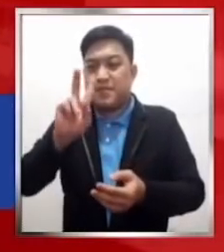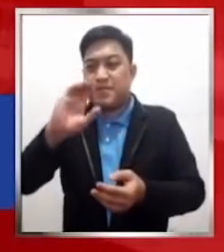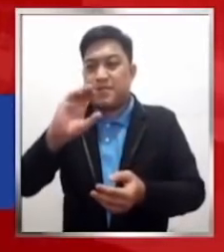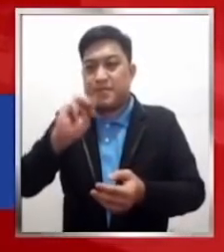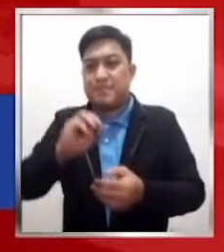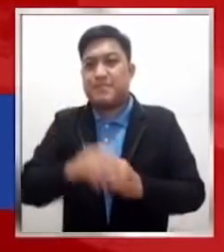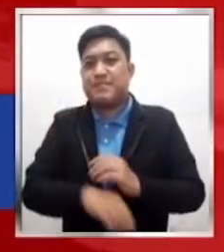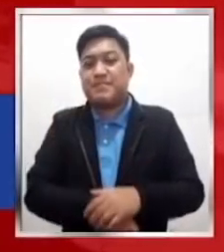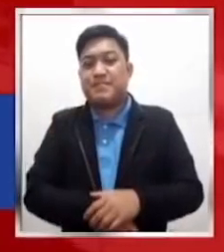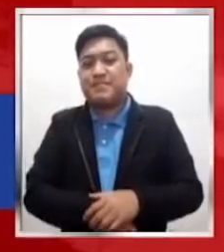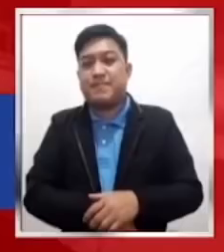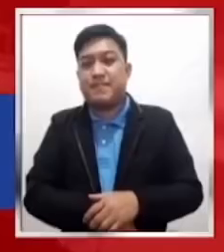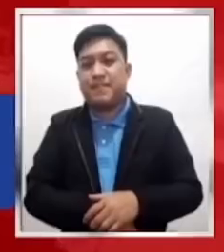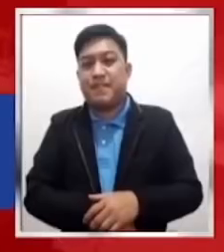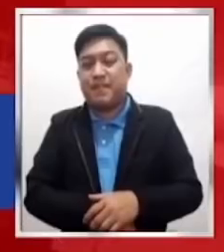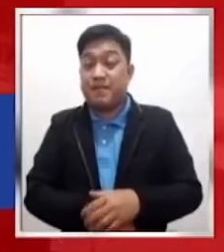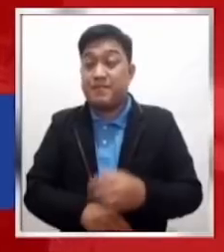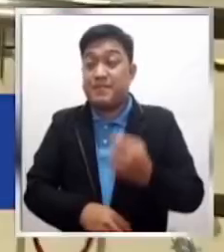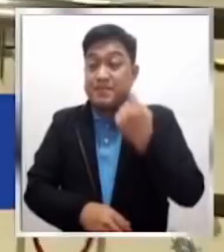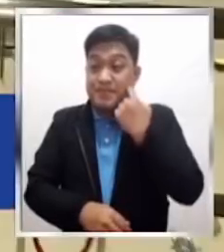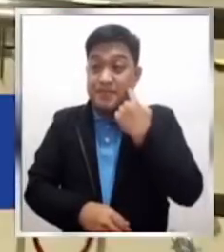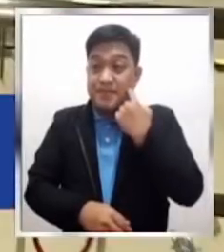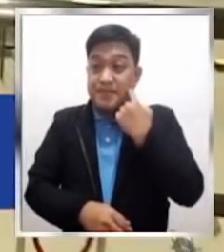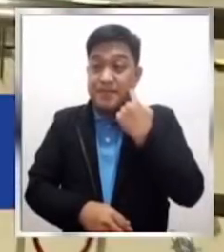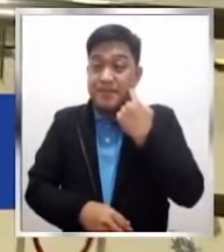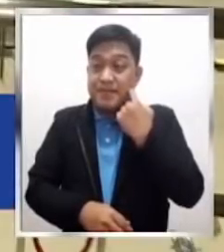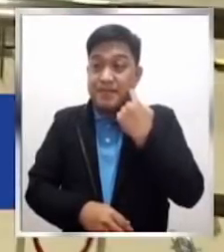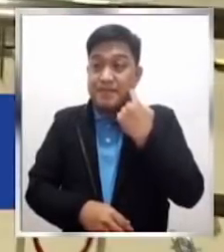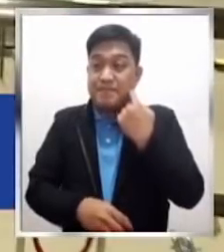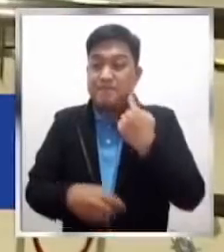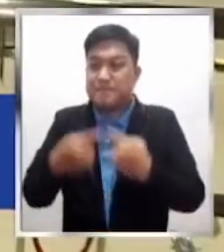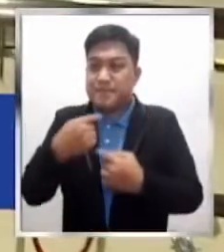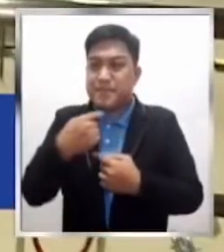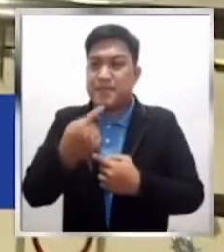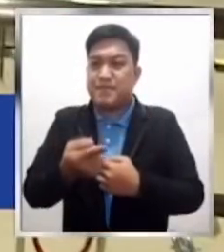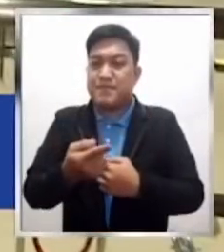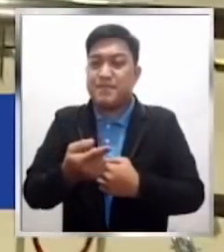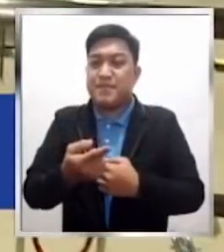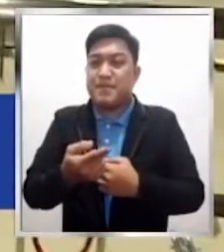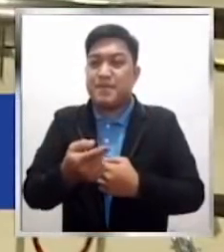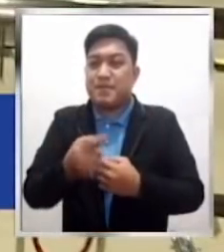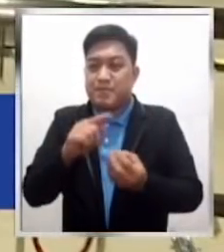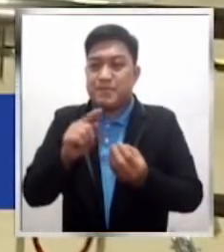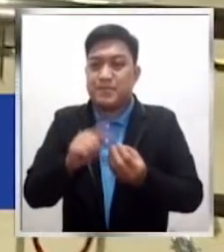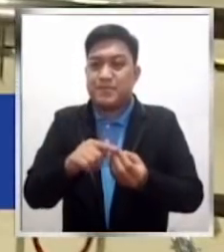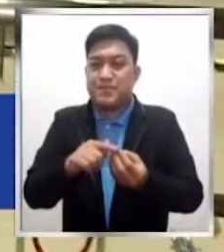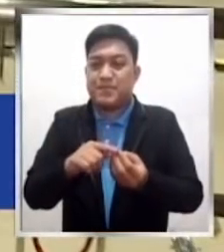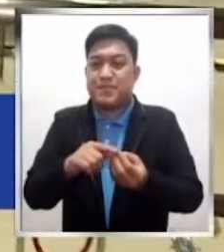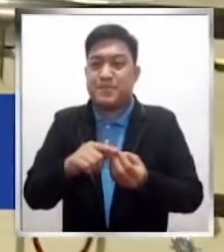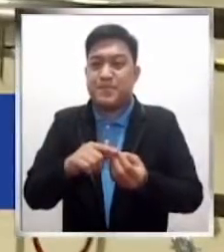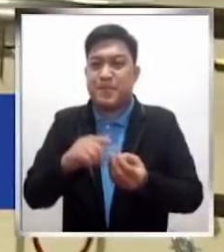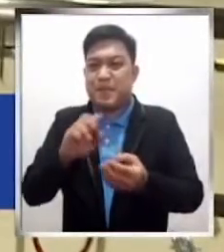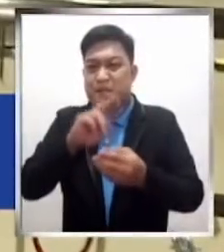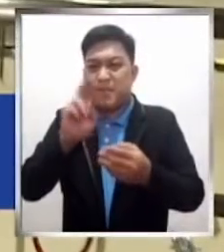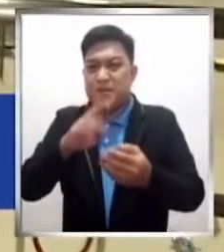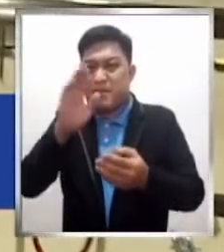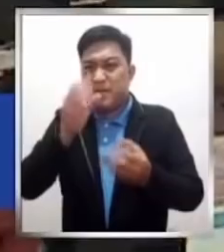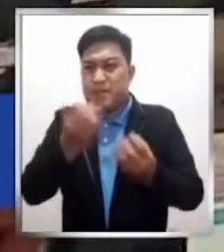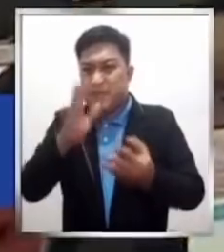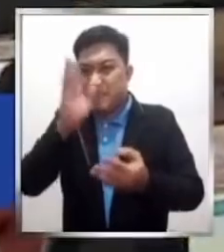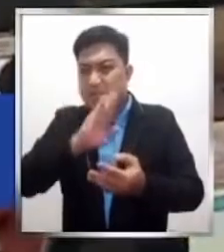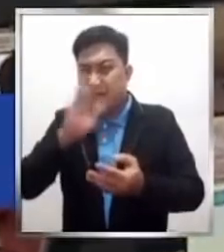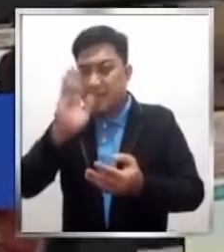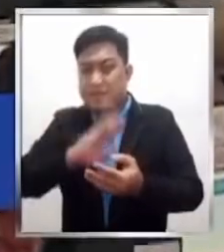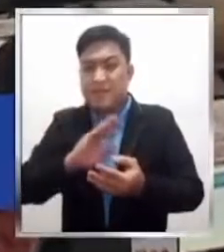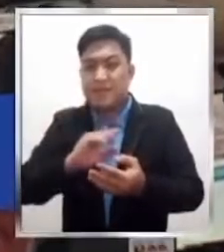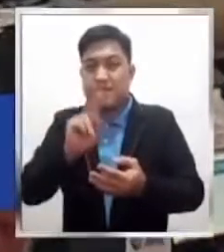Ivan. Kanina doon sa ibinigay nilang statement ng PPCRV, kaugnay doon sa mga natanggap nilang report, kaugnay doon sa mga palyadong